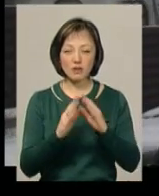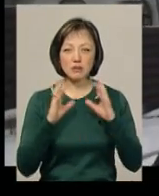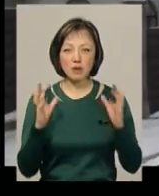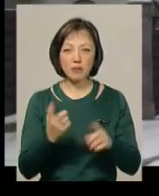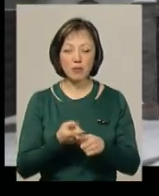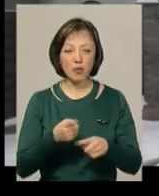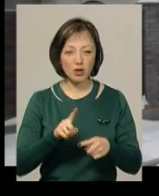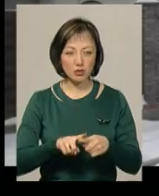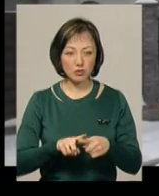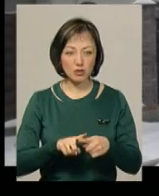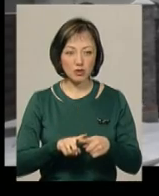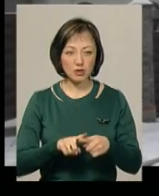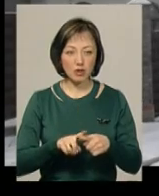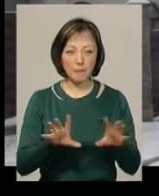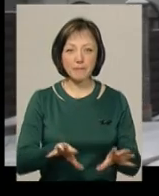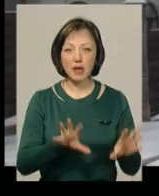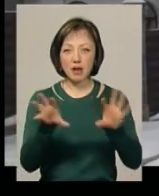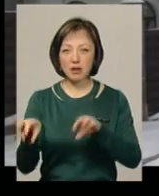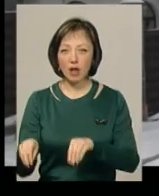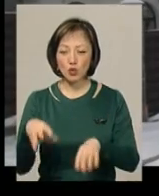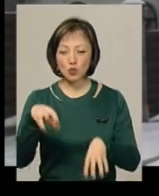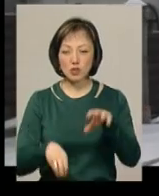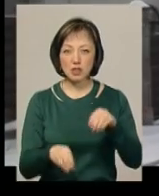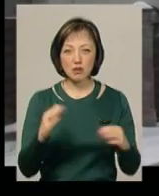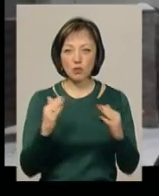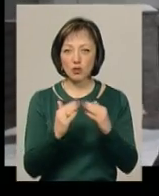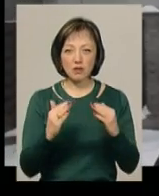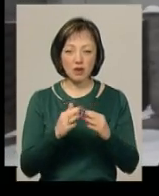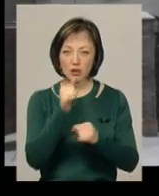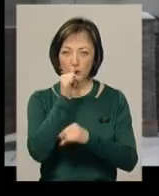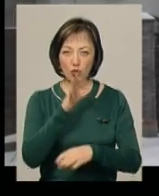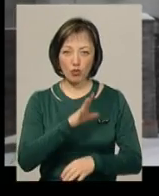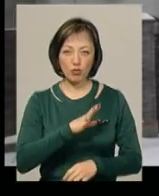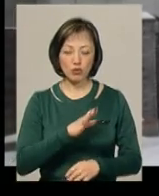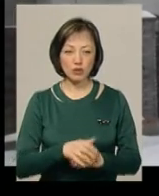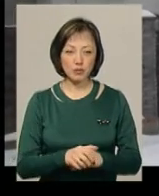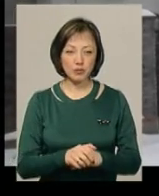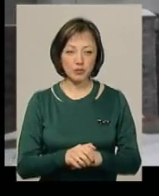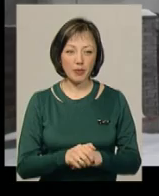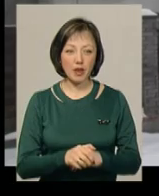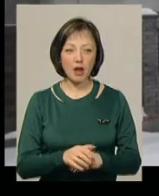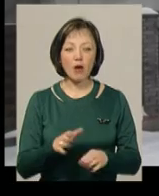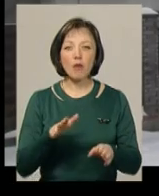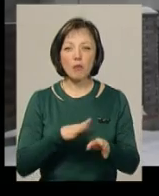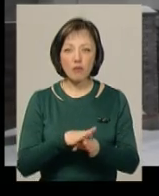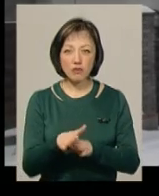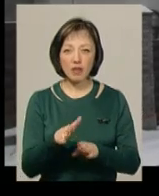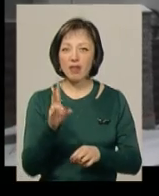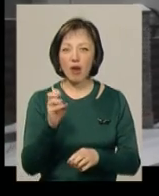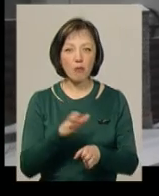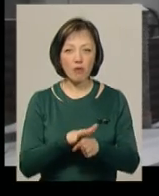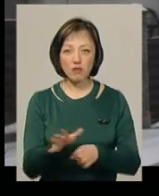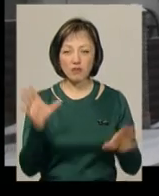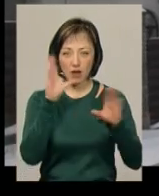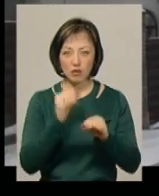тому перекидання вогню на сусідні будівлі не могло бути. Перший поверх повністю вдалося врятувати. Зараз